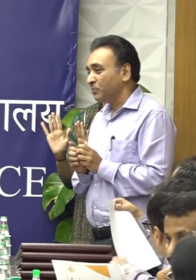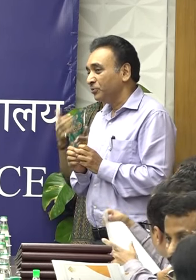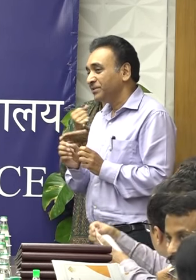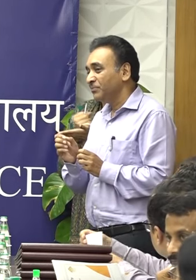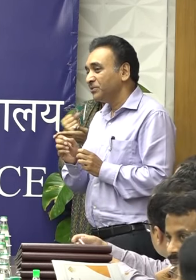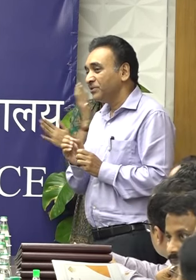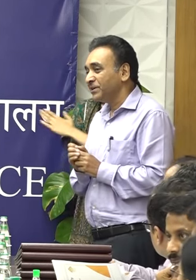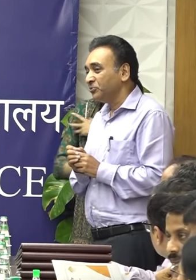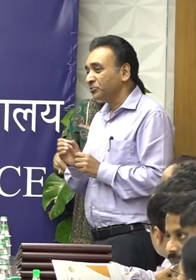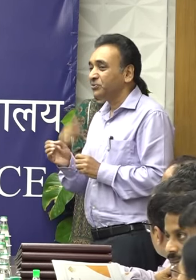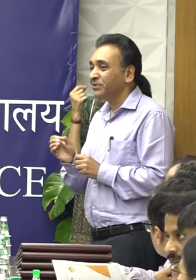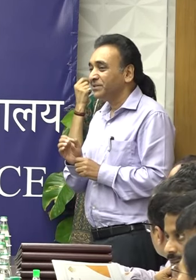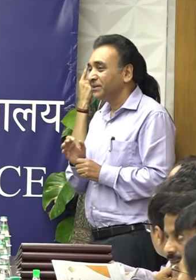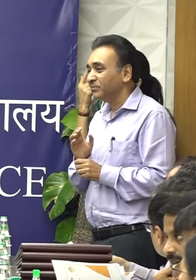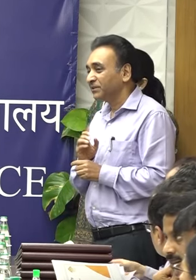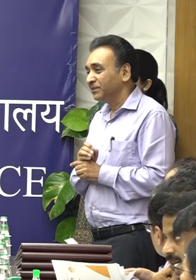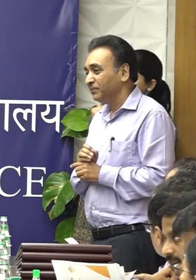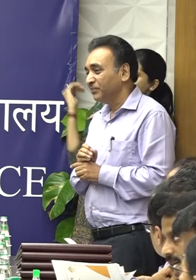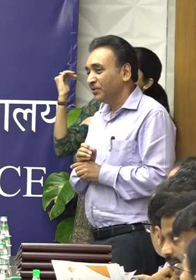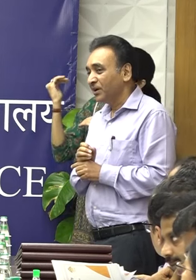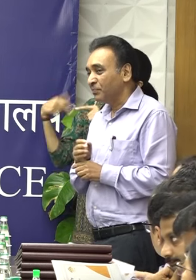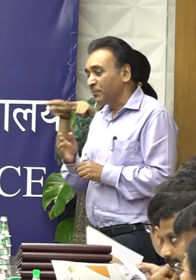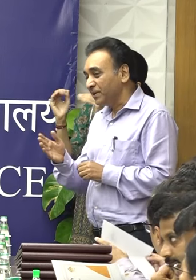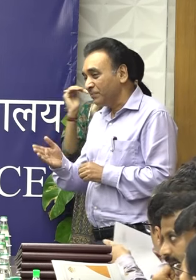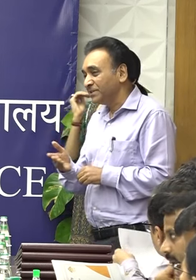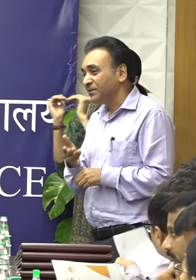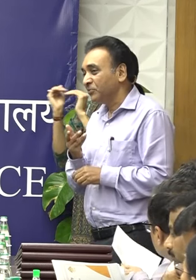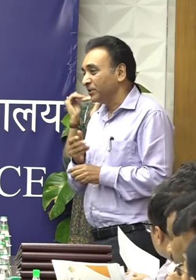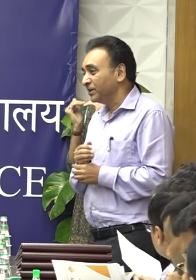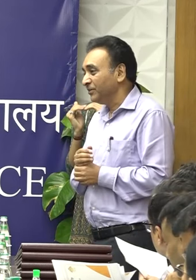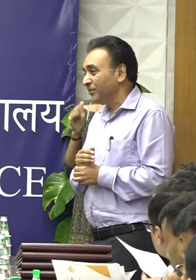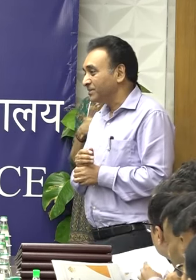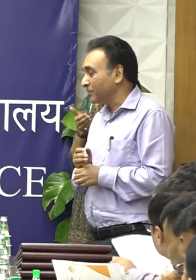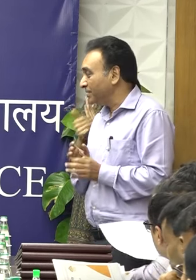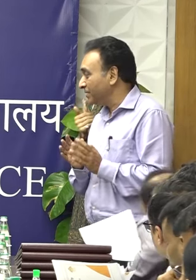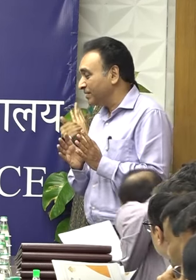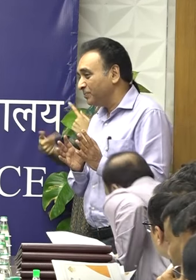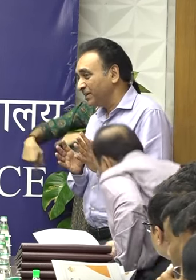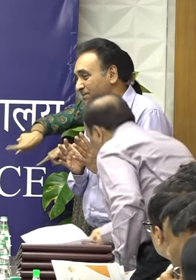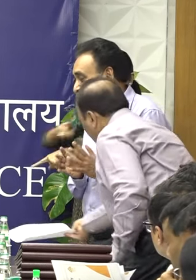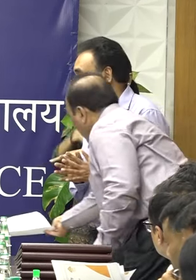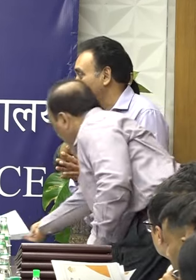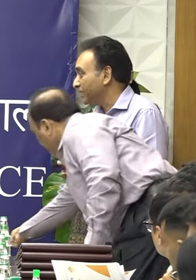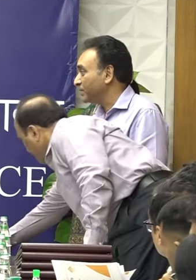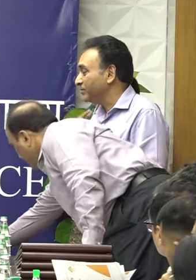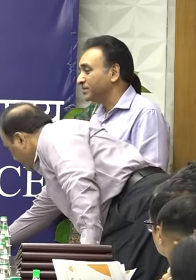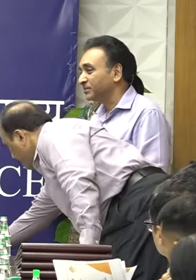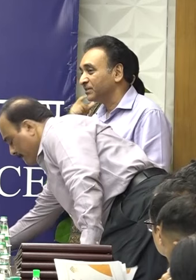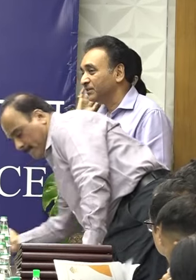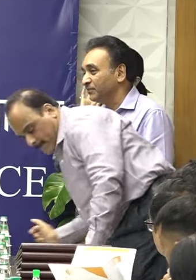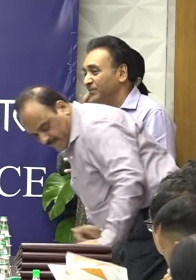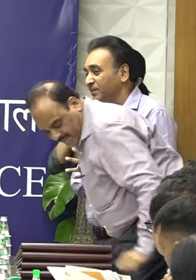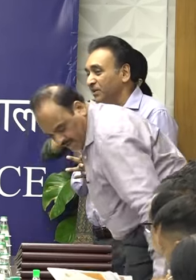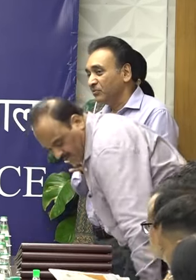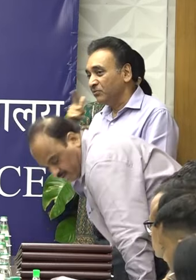ट्राई करो, आप खुद ही समझ जाओगे कि ये दूसरों से भी अच्छा काम करते हैं और आप अपने आप ही ज़्यादा लोगे. और सर, अभी तक के एक्सपीरियंस यही रहा है प्राइवेट सेक्टर